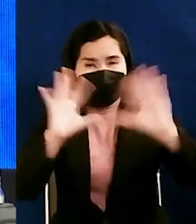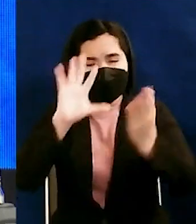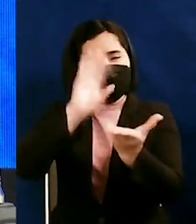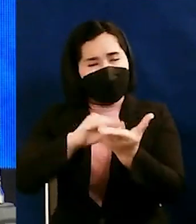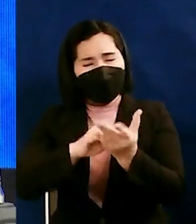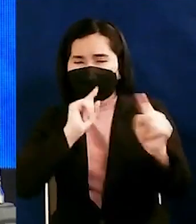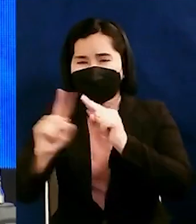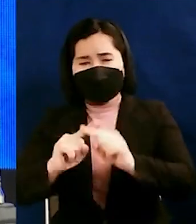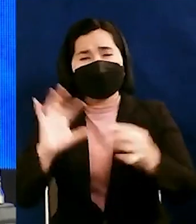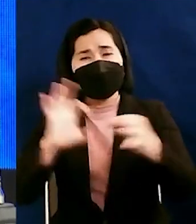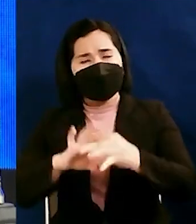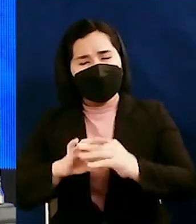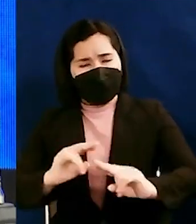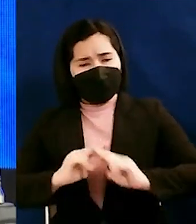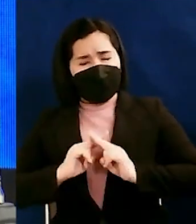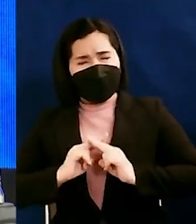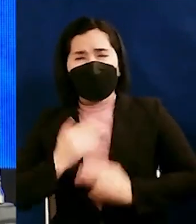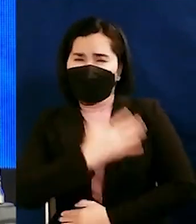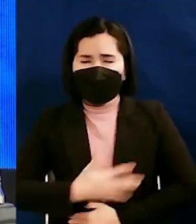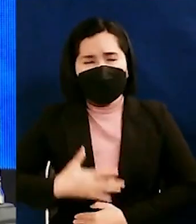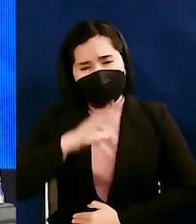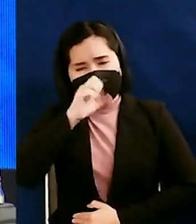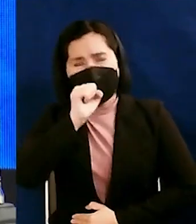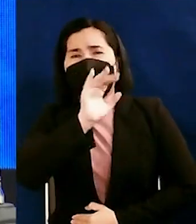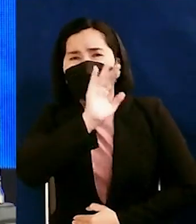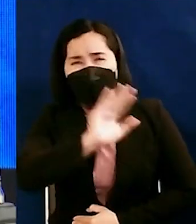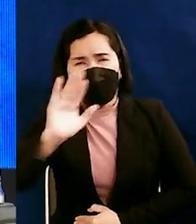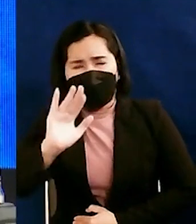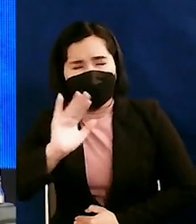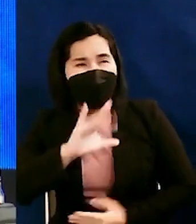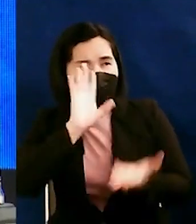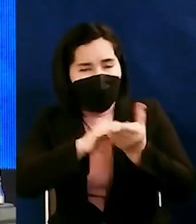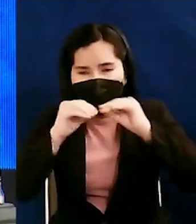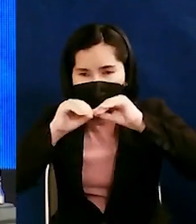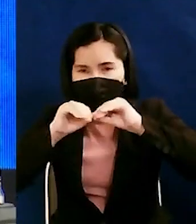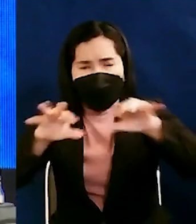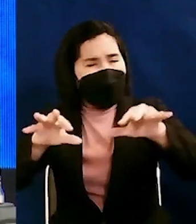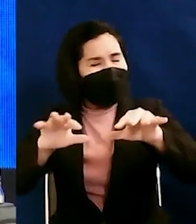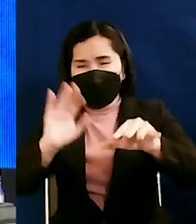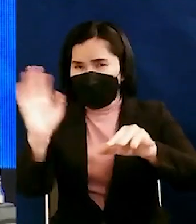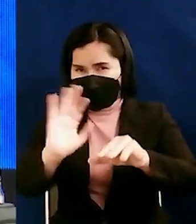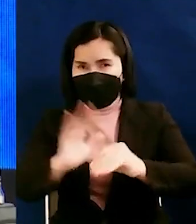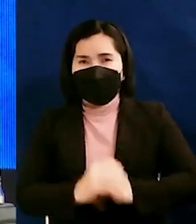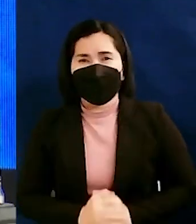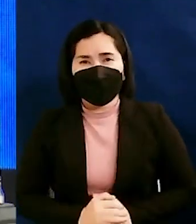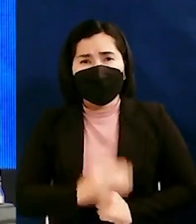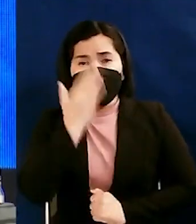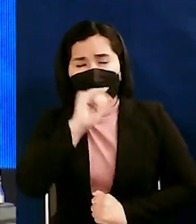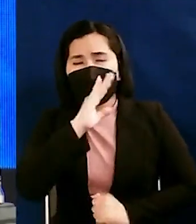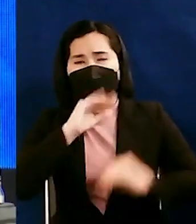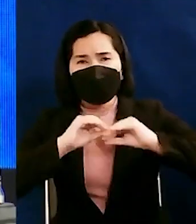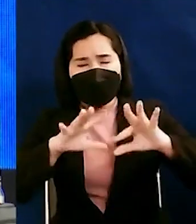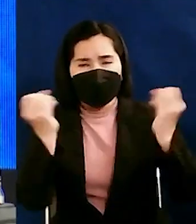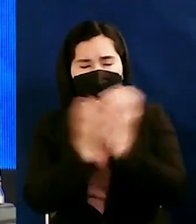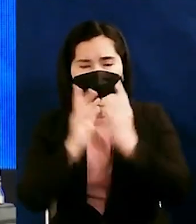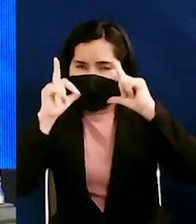สุขภาพส่วนบุคคลเป็นความลับส่วนบุคคลผู้ใดจะนำไปเปิดเผยในประการที่จะทำให้บุคคลนั้นเสียหายไม่